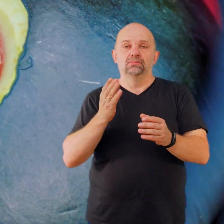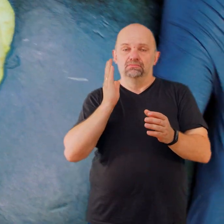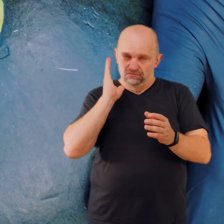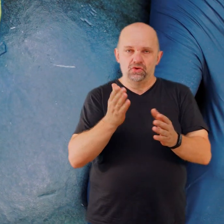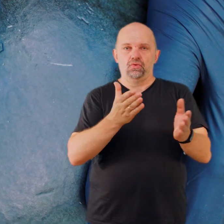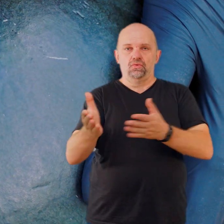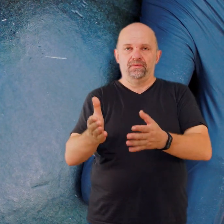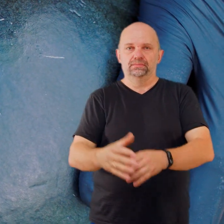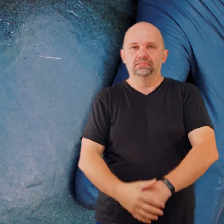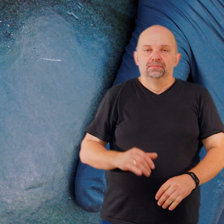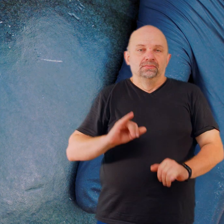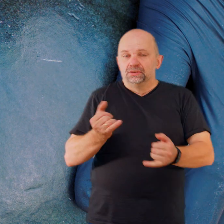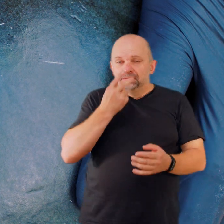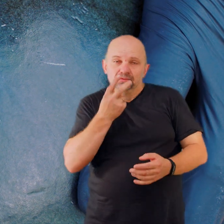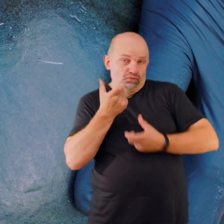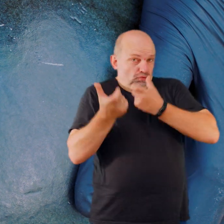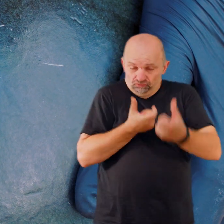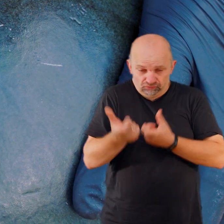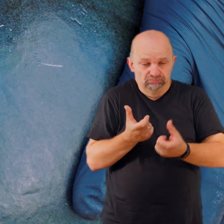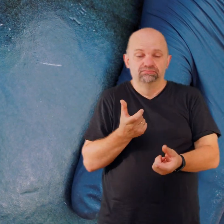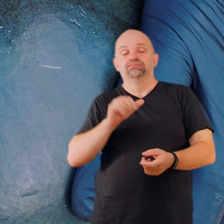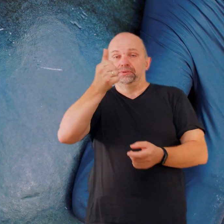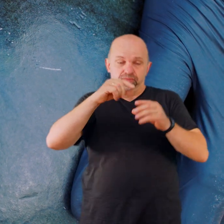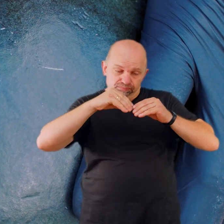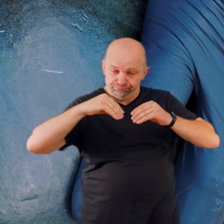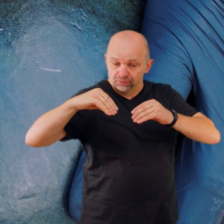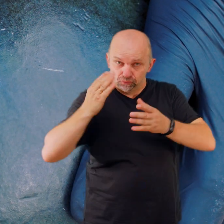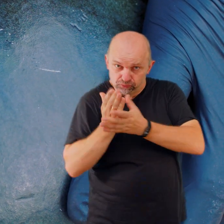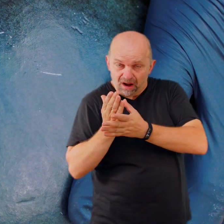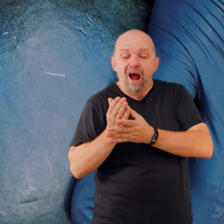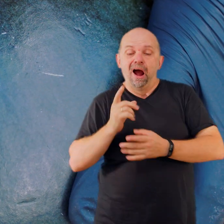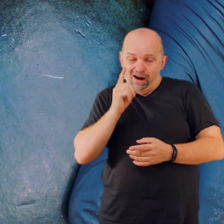Obracamy sobie arbuza. I kolejny raz. W pionie.